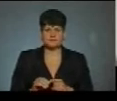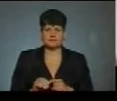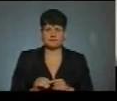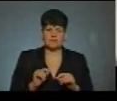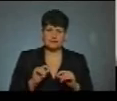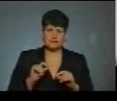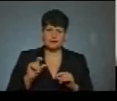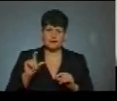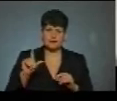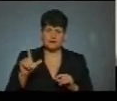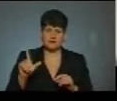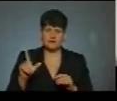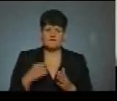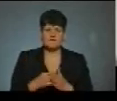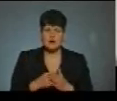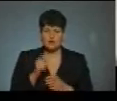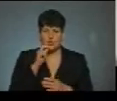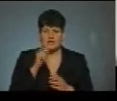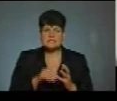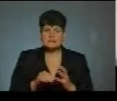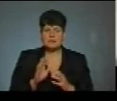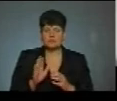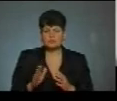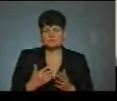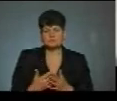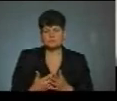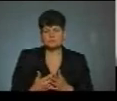темпи зростання вартості української землі буде складати